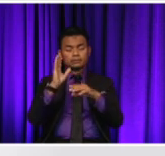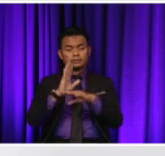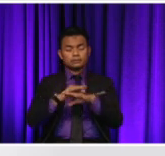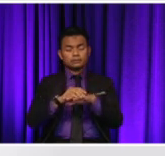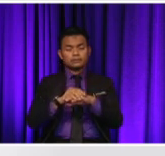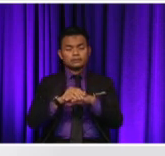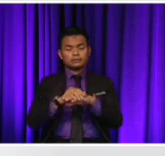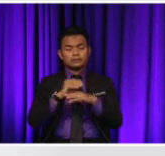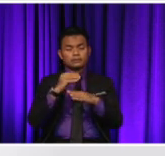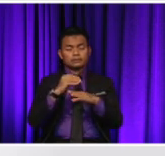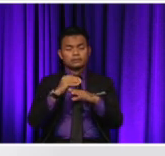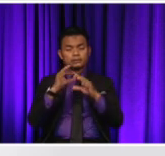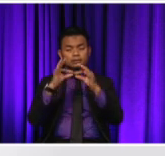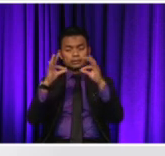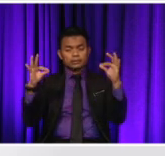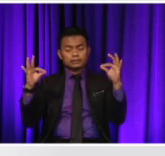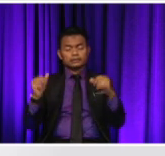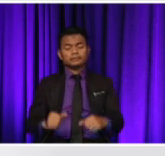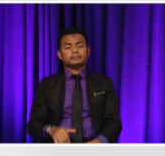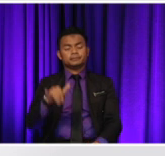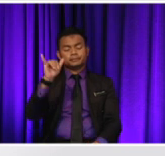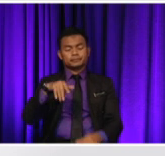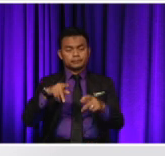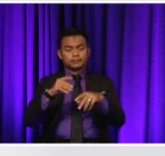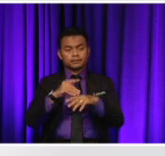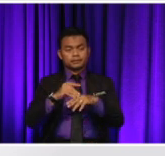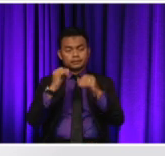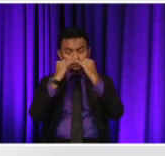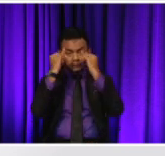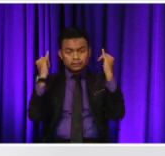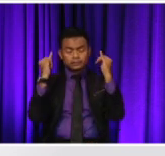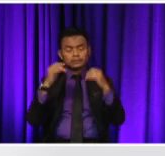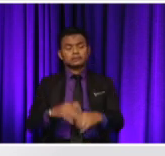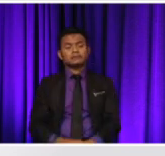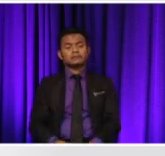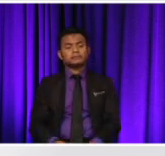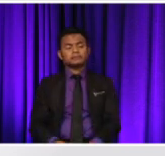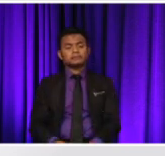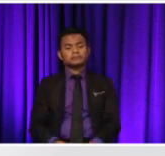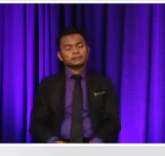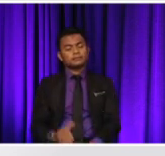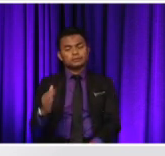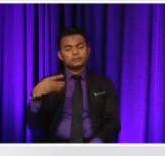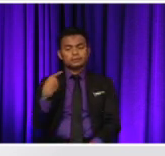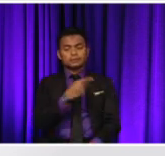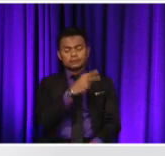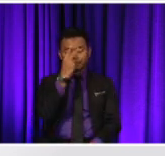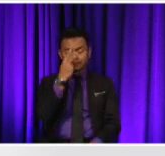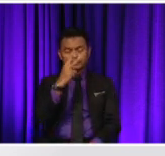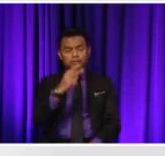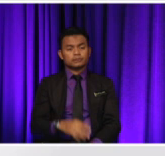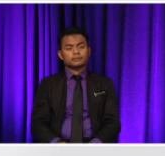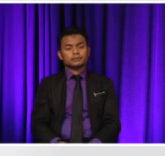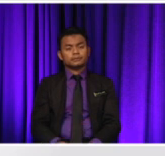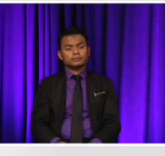diterangkan dijelaskan dalam kertas jawaban kamu jawaban tentang konsep